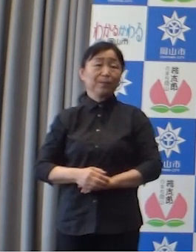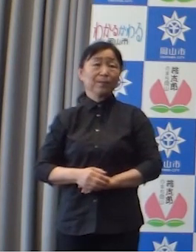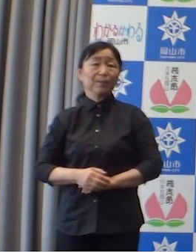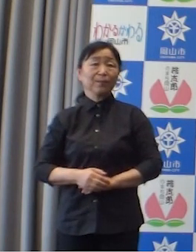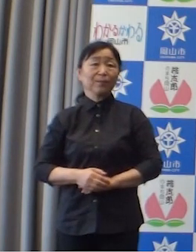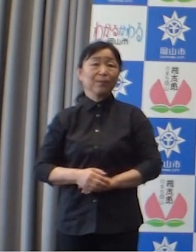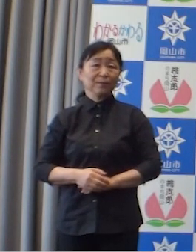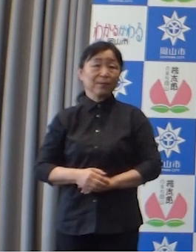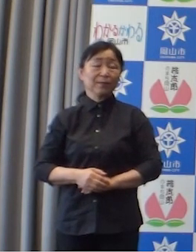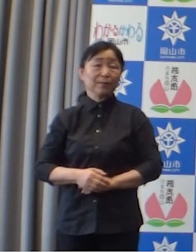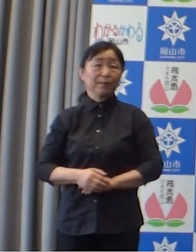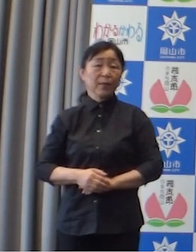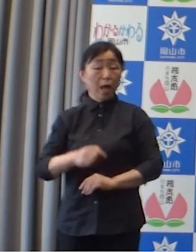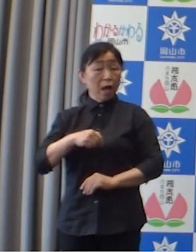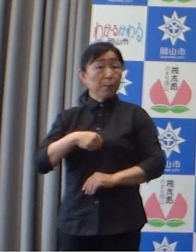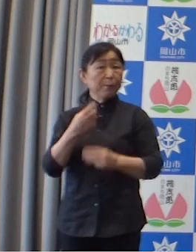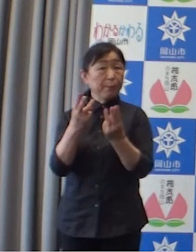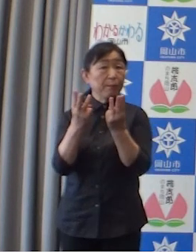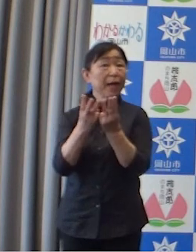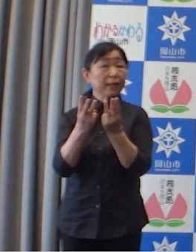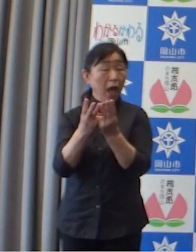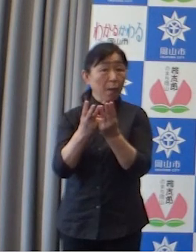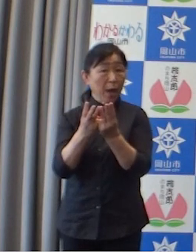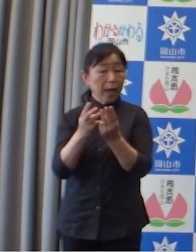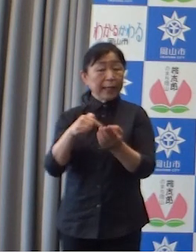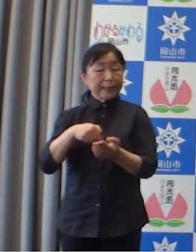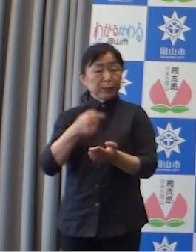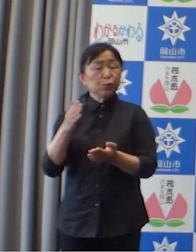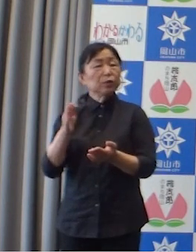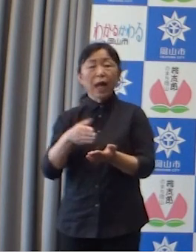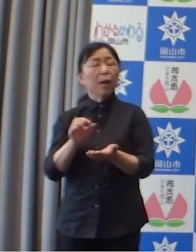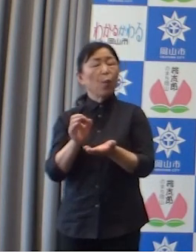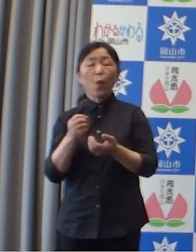ればでいいんですが、マイナンバーの自主返納